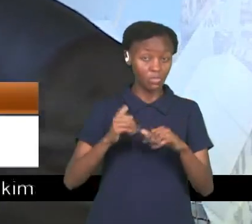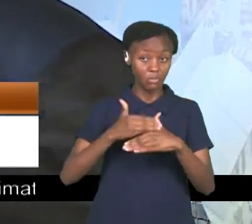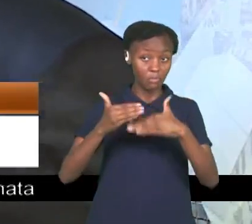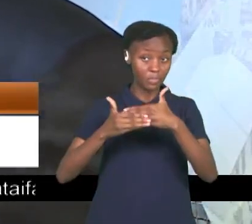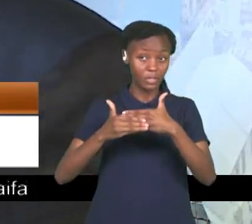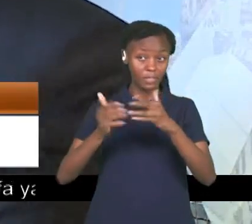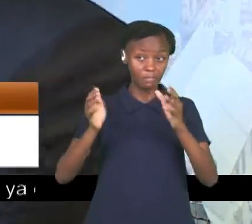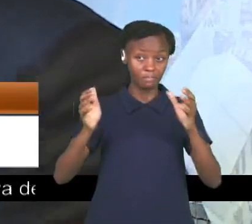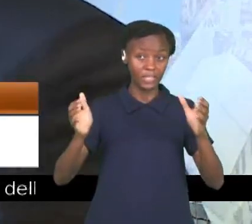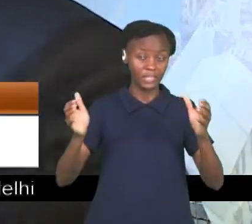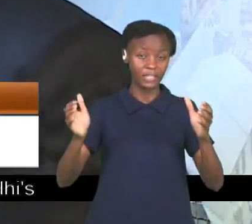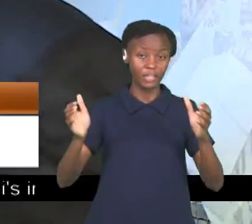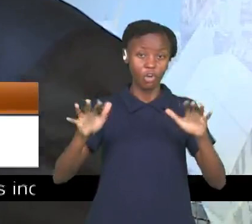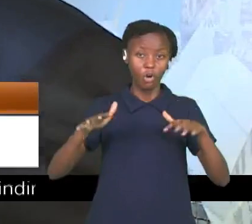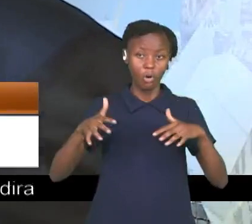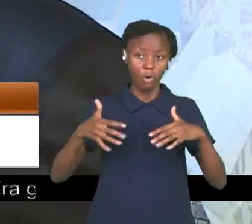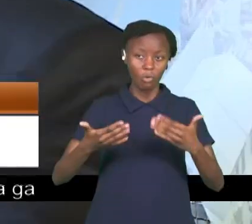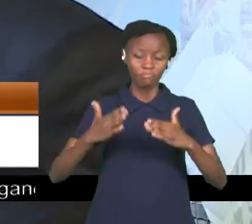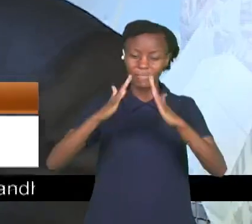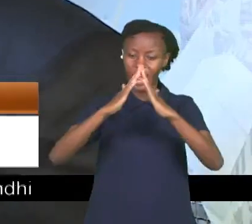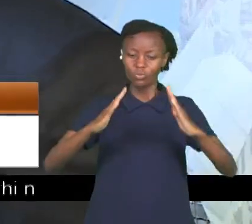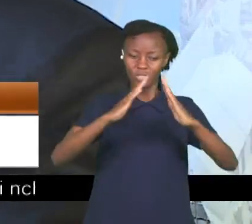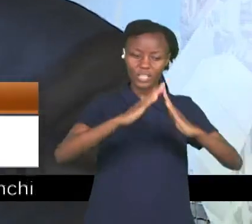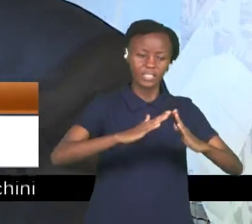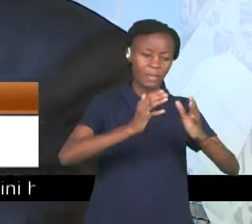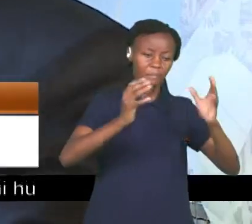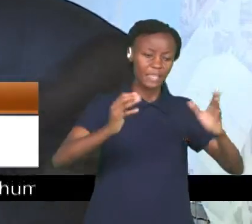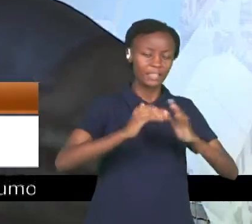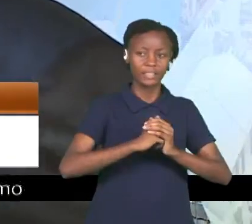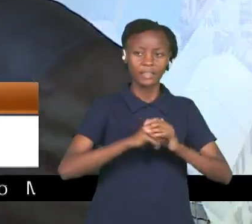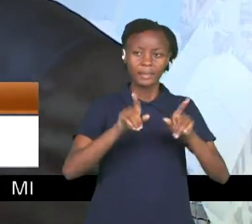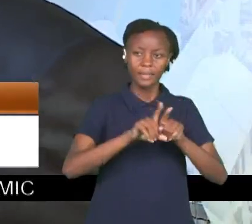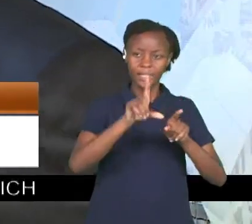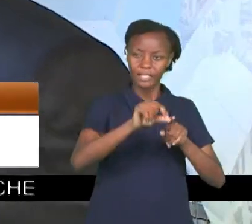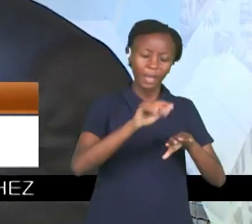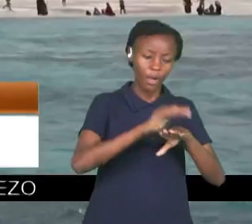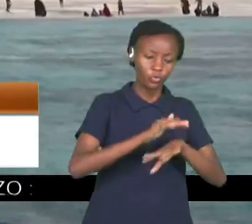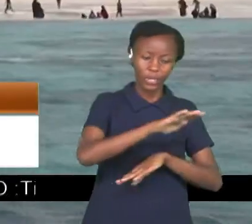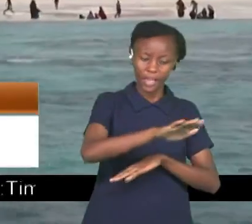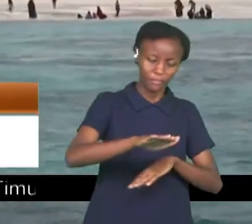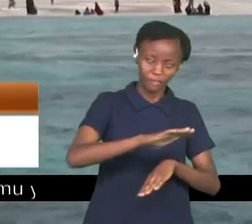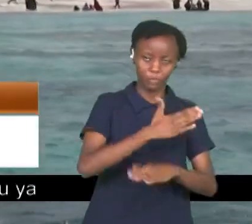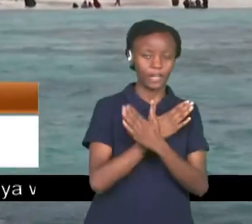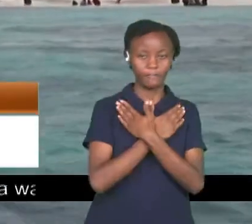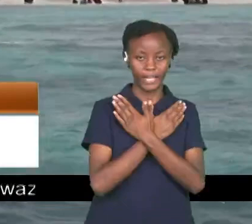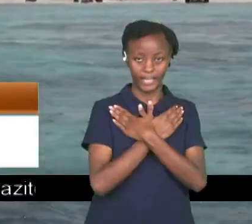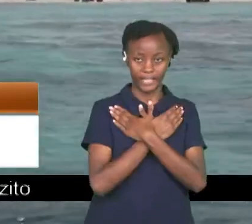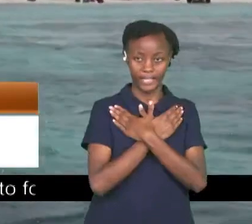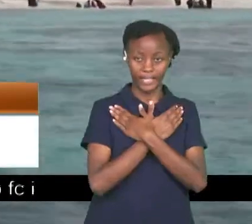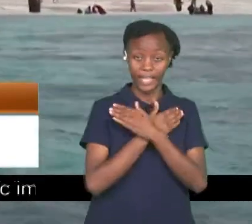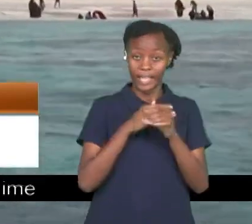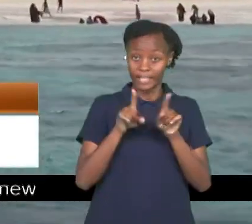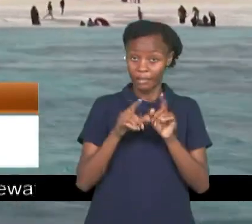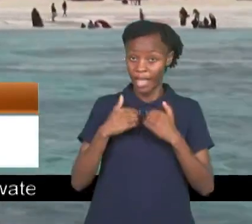huge big number of houses, cheaper, better, and more environmental friendly. Chris Kini ni